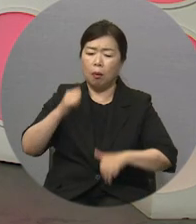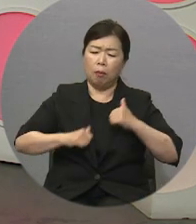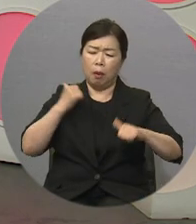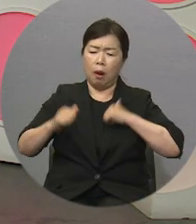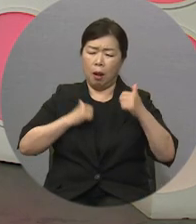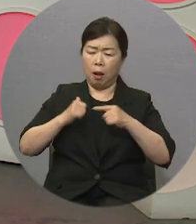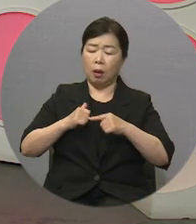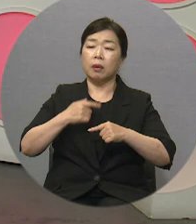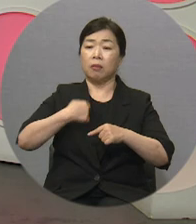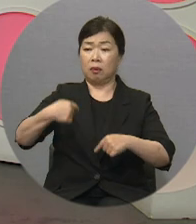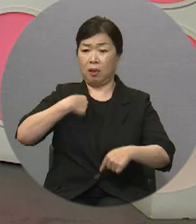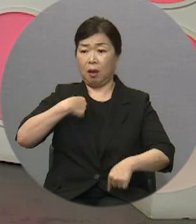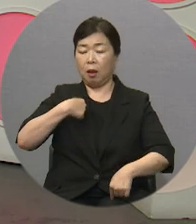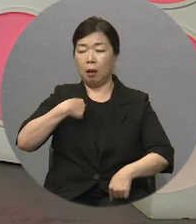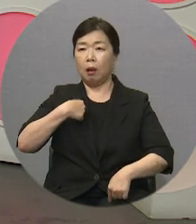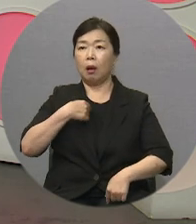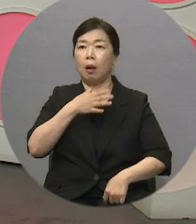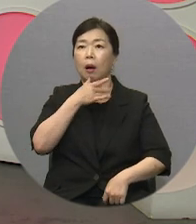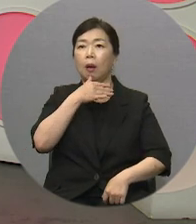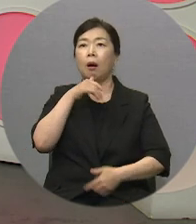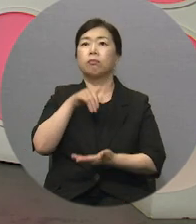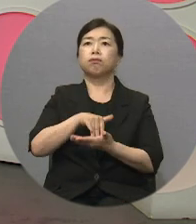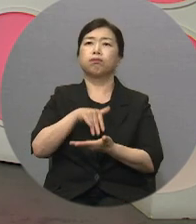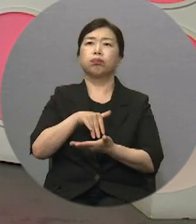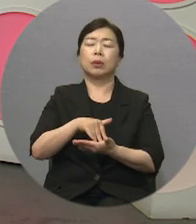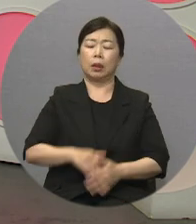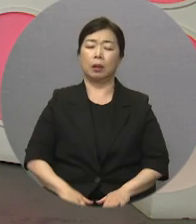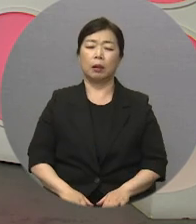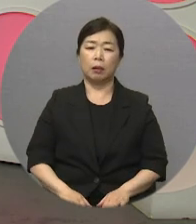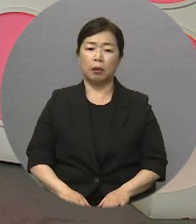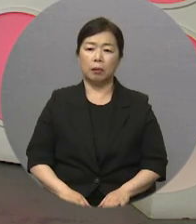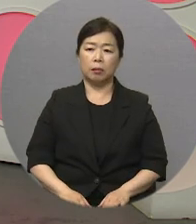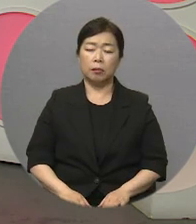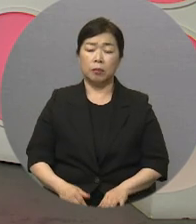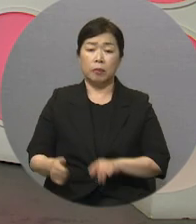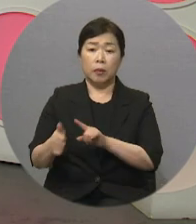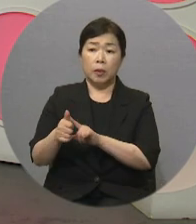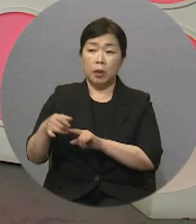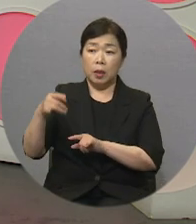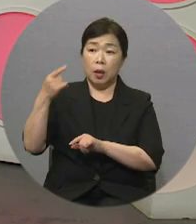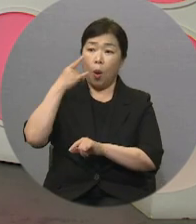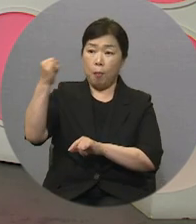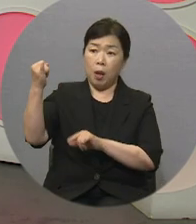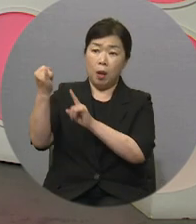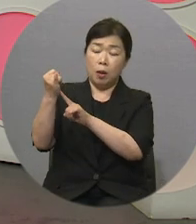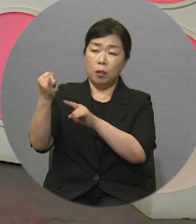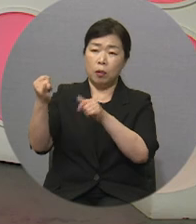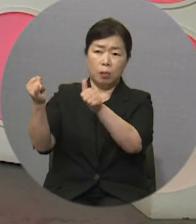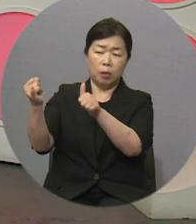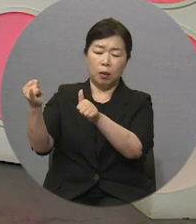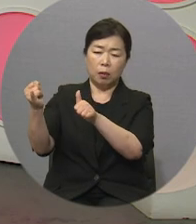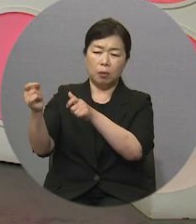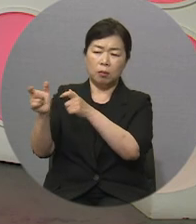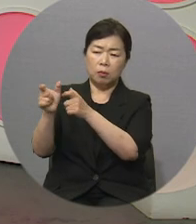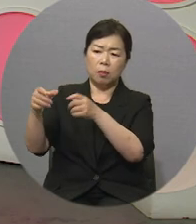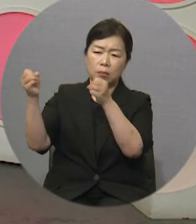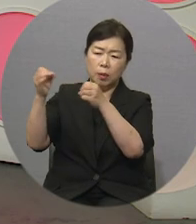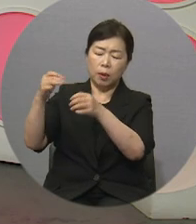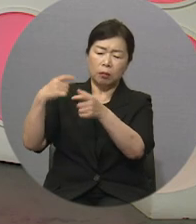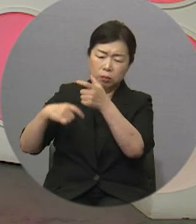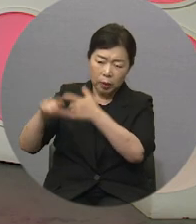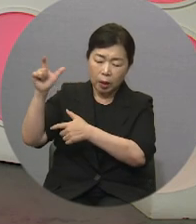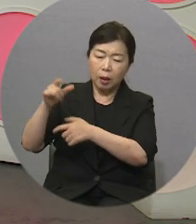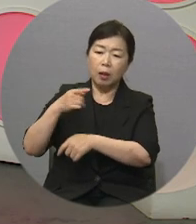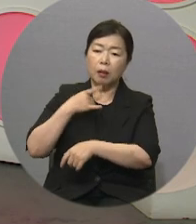후회가 밀려왔습니다. 남편과 늦게 들어온 다음 날 아침이면 늘 미안한 표정을 짓던 어머님